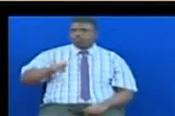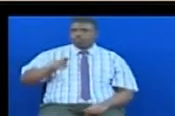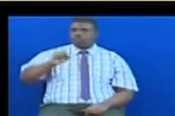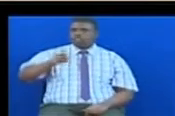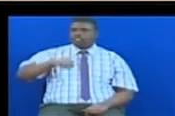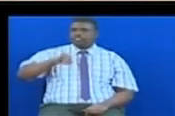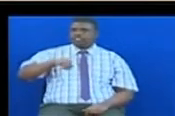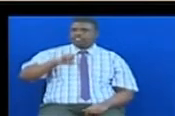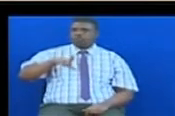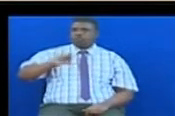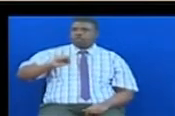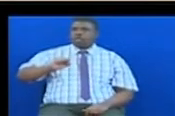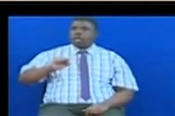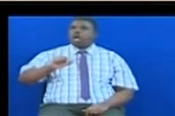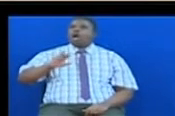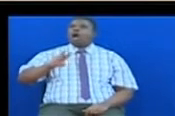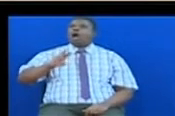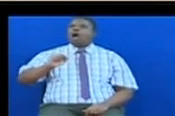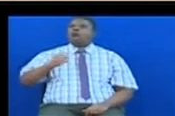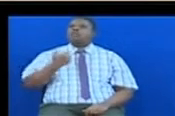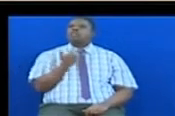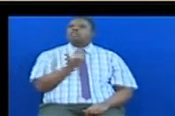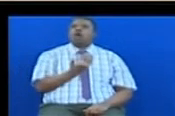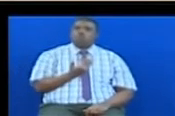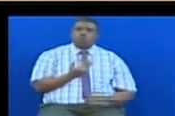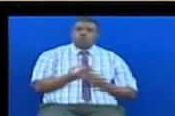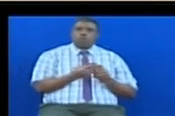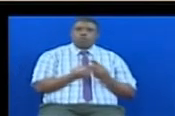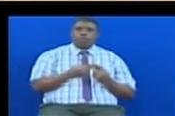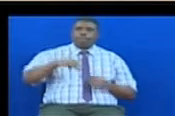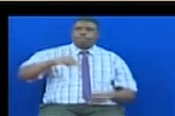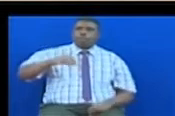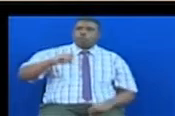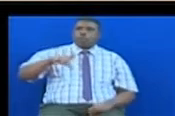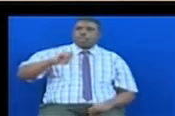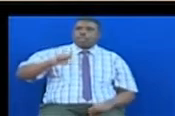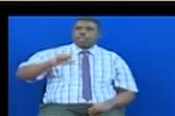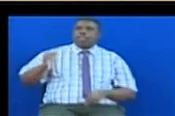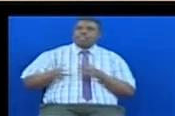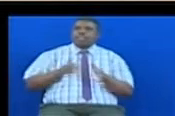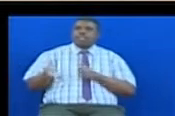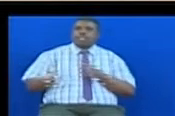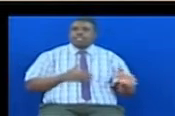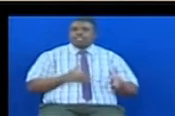5. Mheshimiwa Dr. Molel ajiandae.